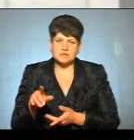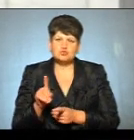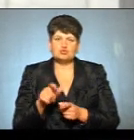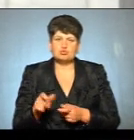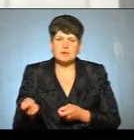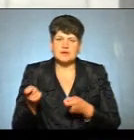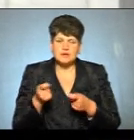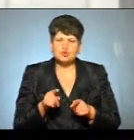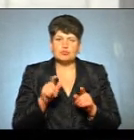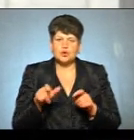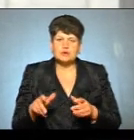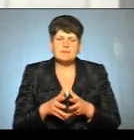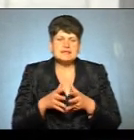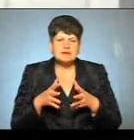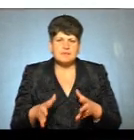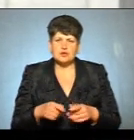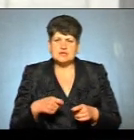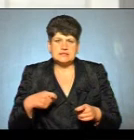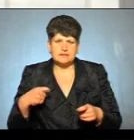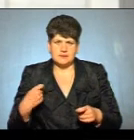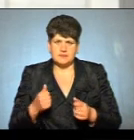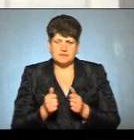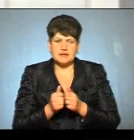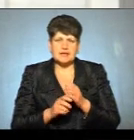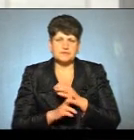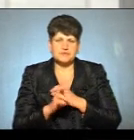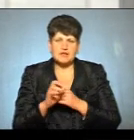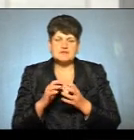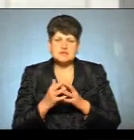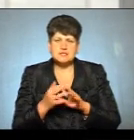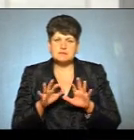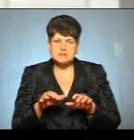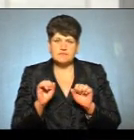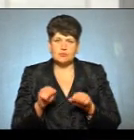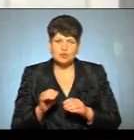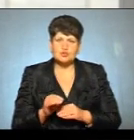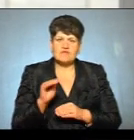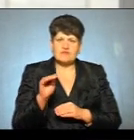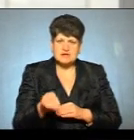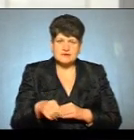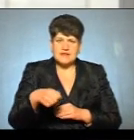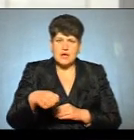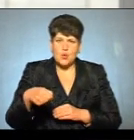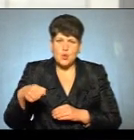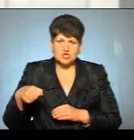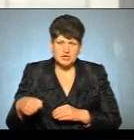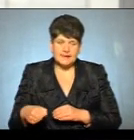принесуть, щоб люди максимально не затримувалися біля храму. В сільській місцевості можуть виставити кошики